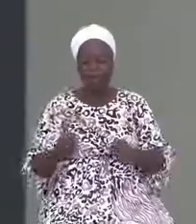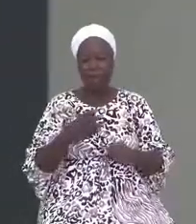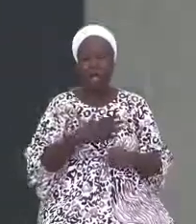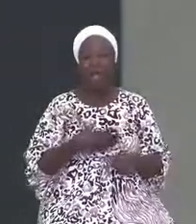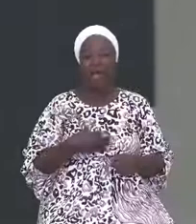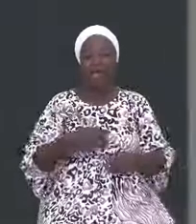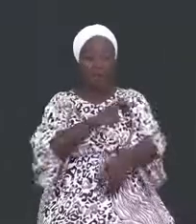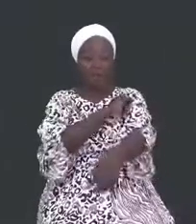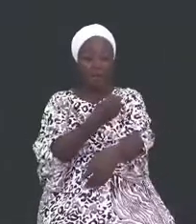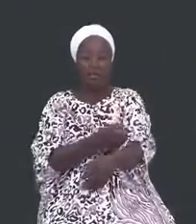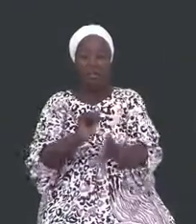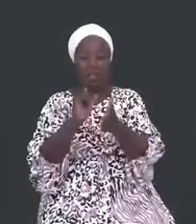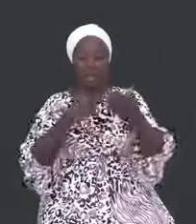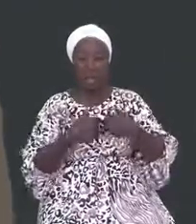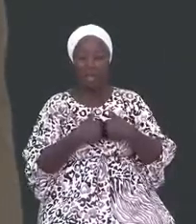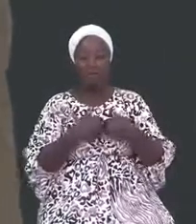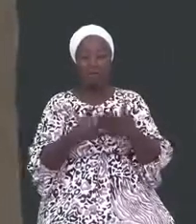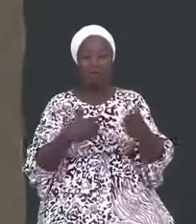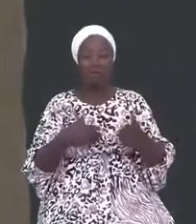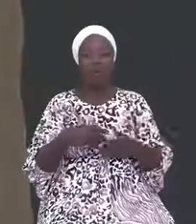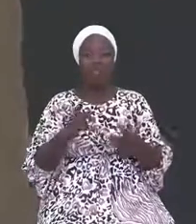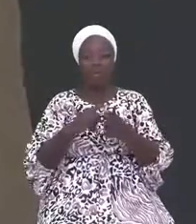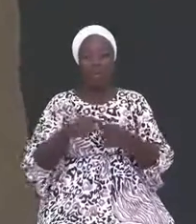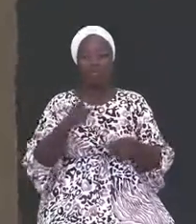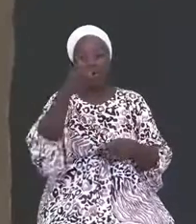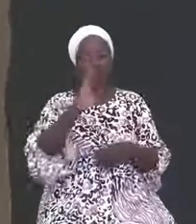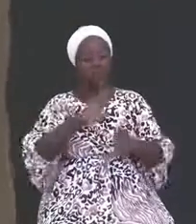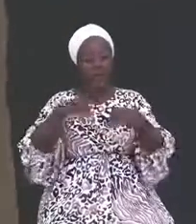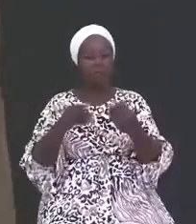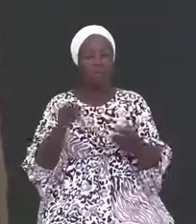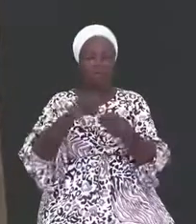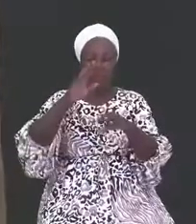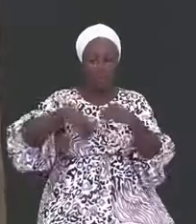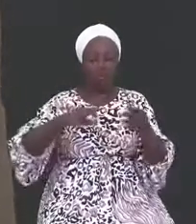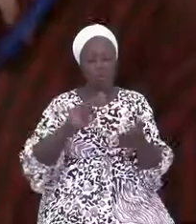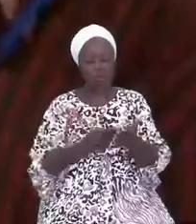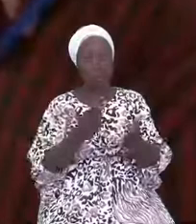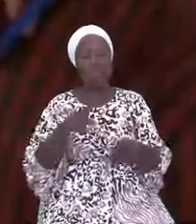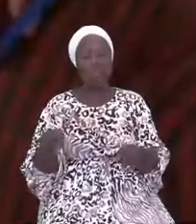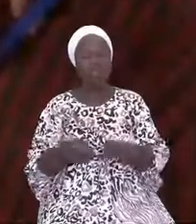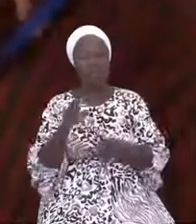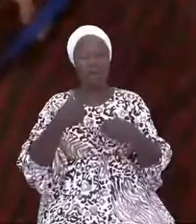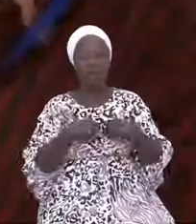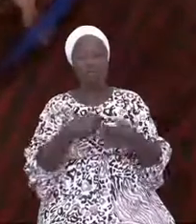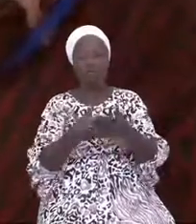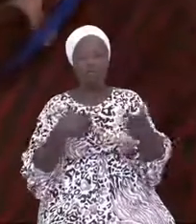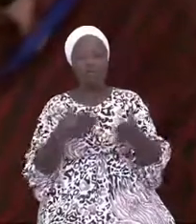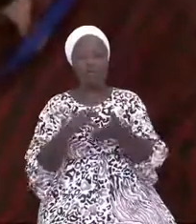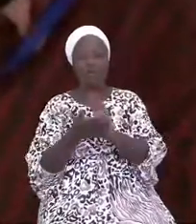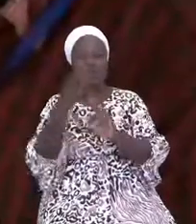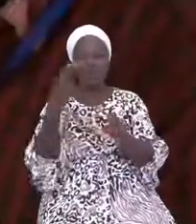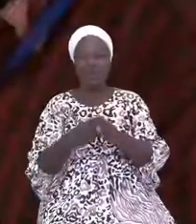j'avais avant. Il te donnera le double au-delà du double de ce que tu avais avant.